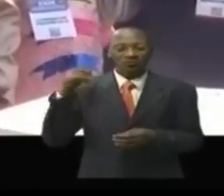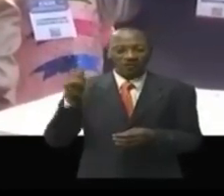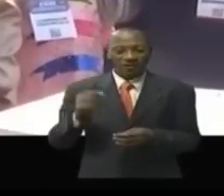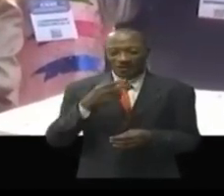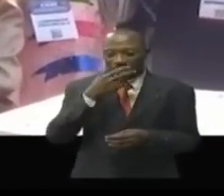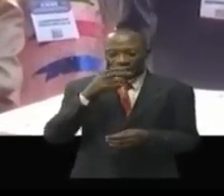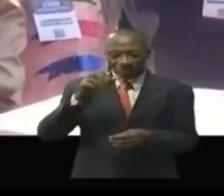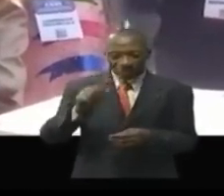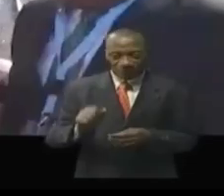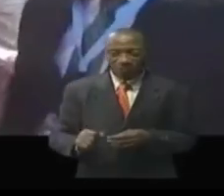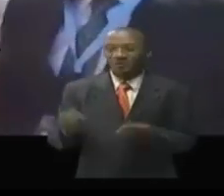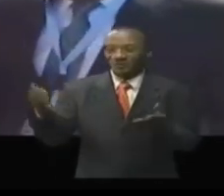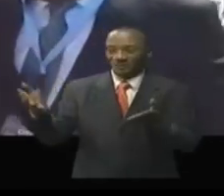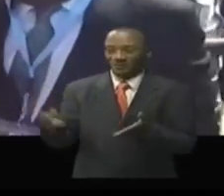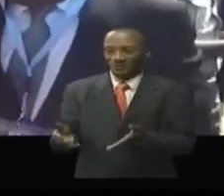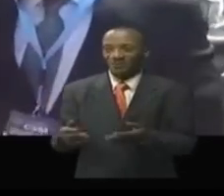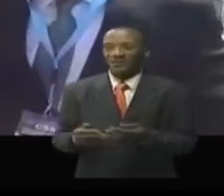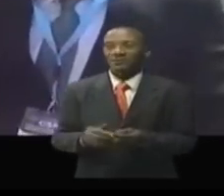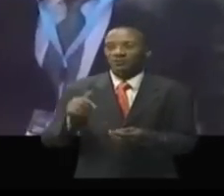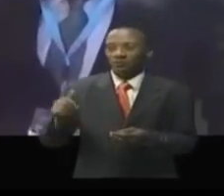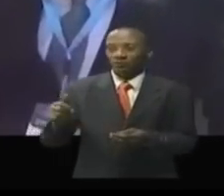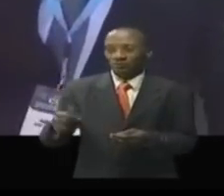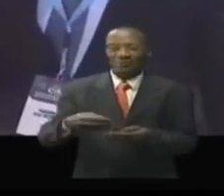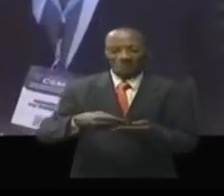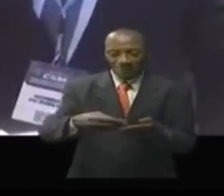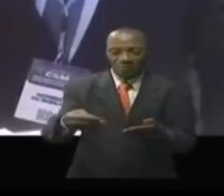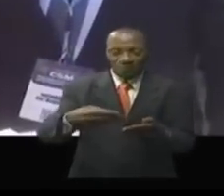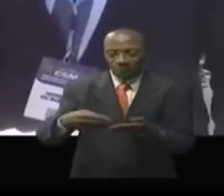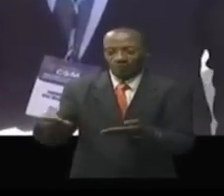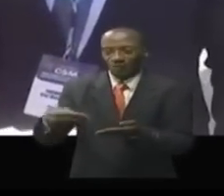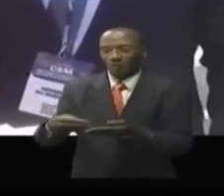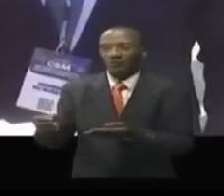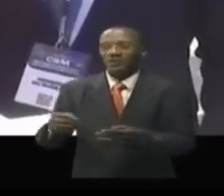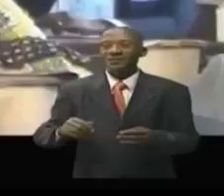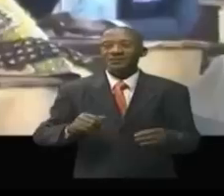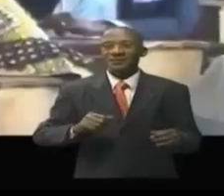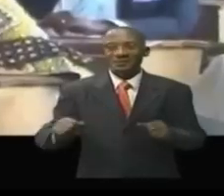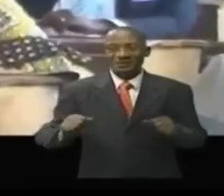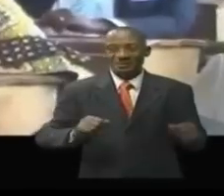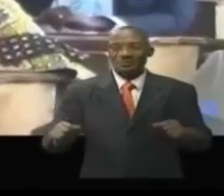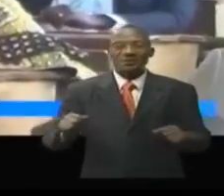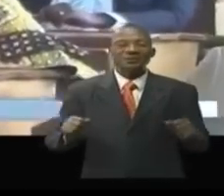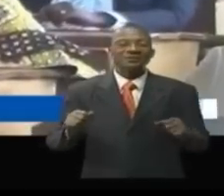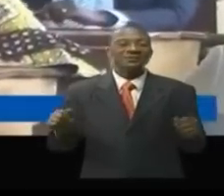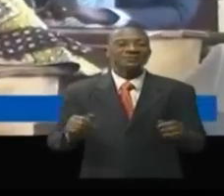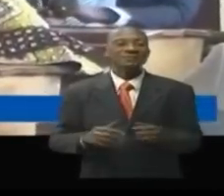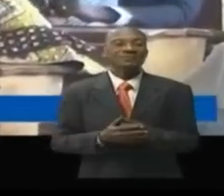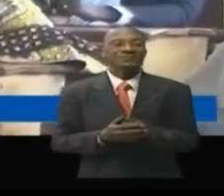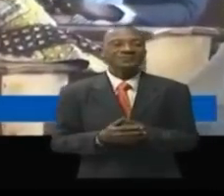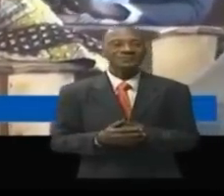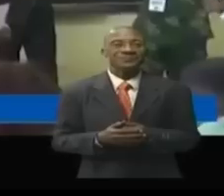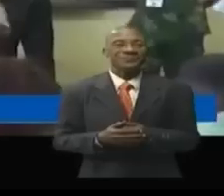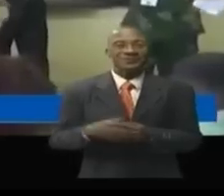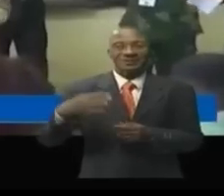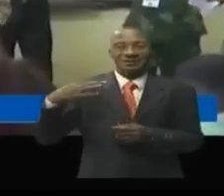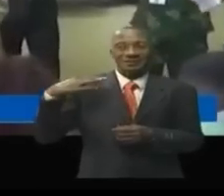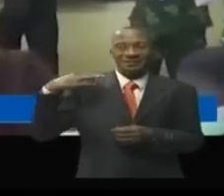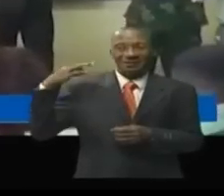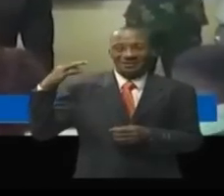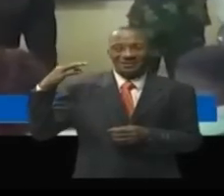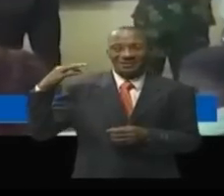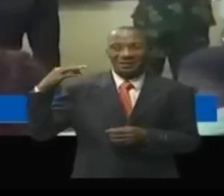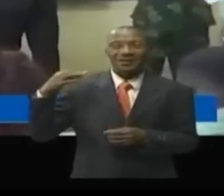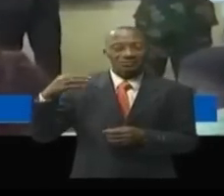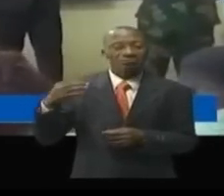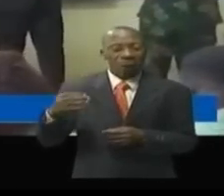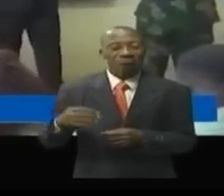que du procureur général de la même cour, Marie-Josée Ibala Yam Alas. Les candidats ont été confrontés à plusieurs